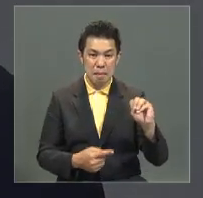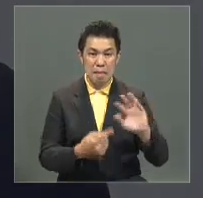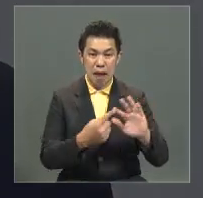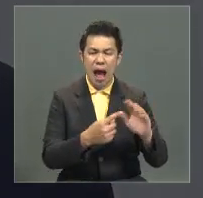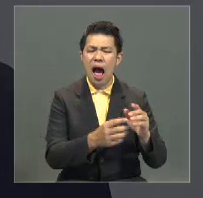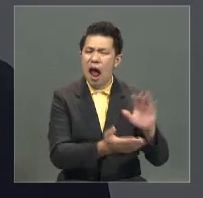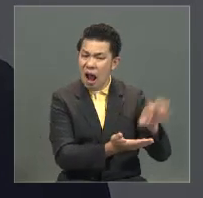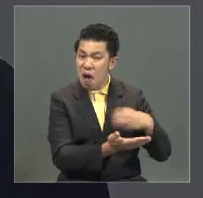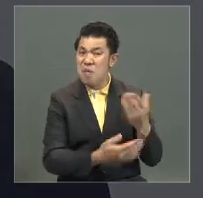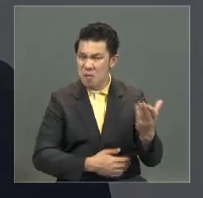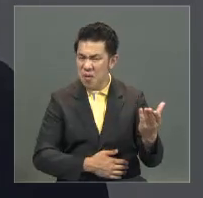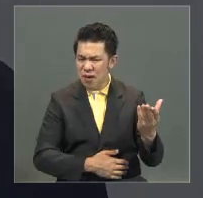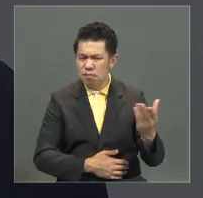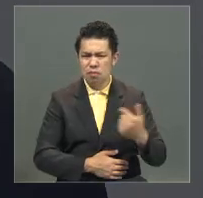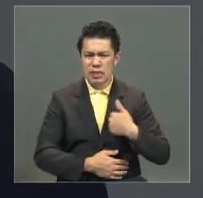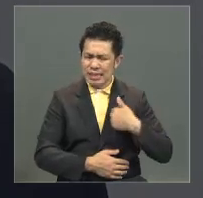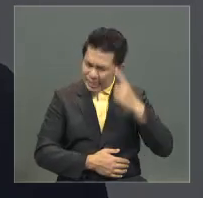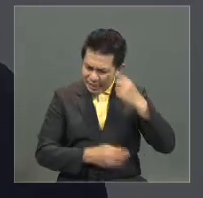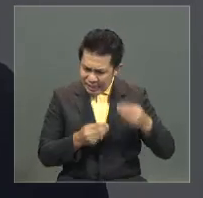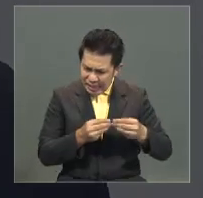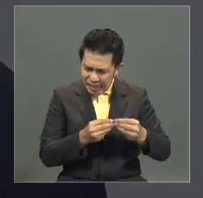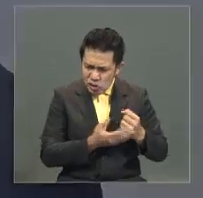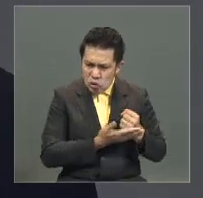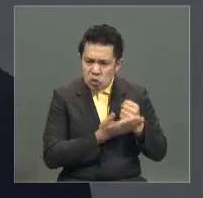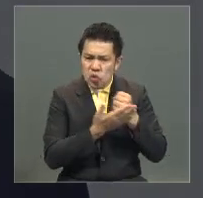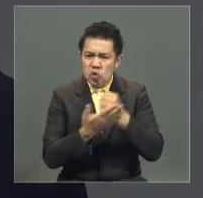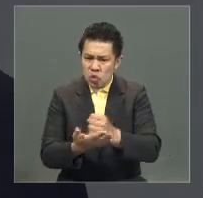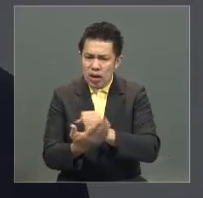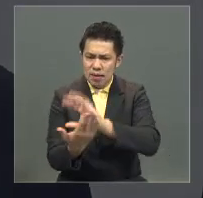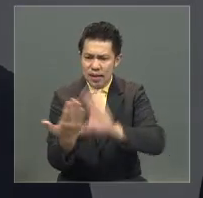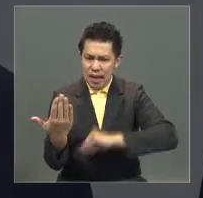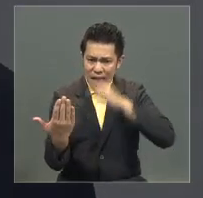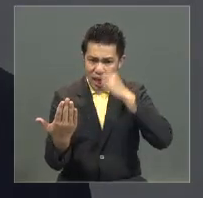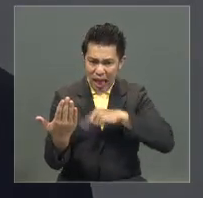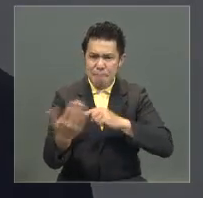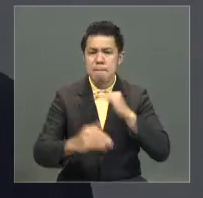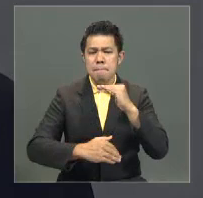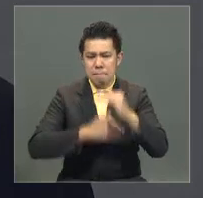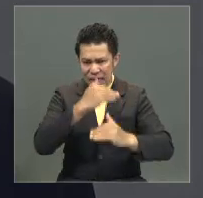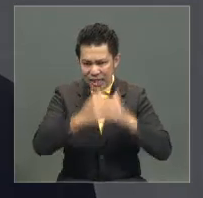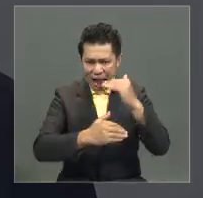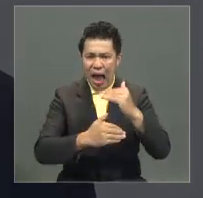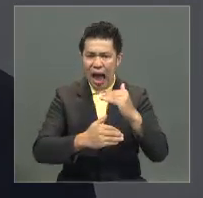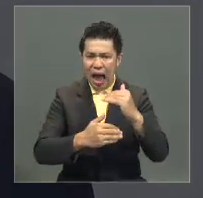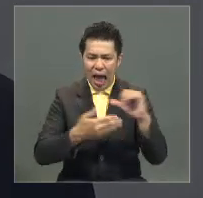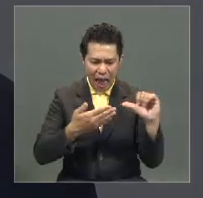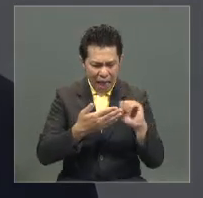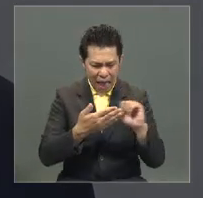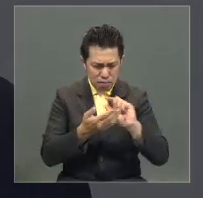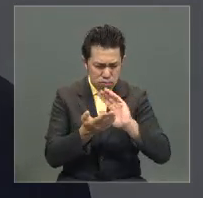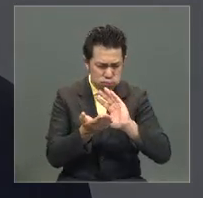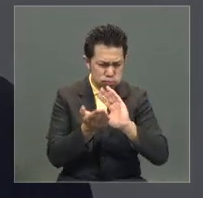นในการที่จะช่วยให้บรรยากาศบ้านเมืองนั้นได้มีการพัฒนาหรือปรับ